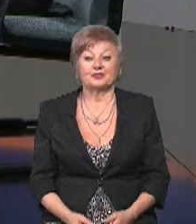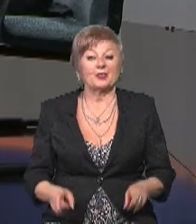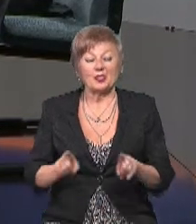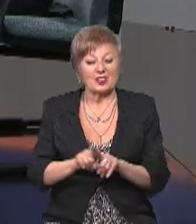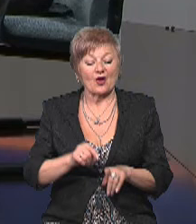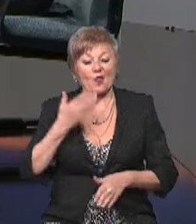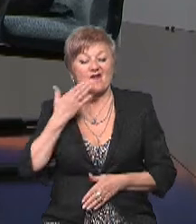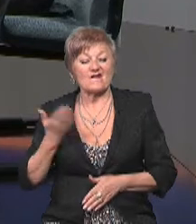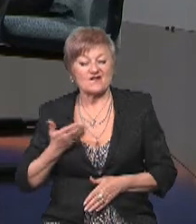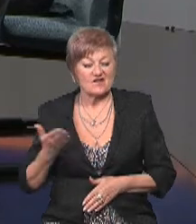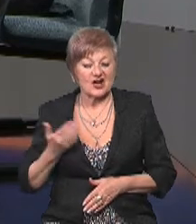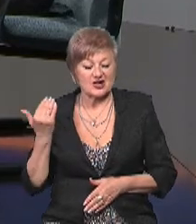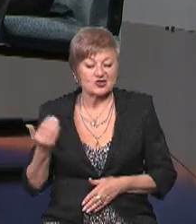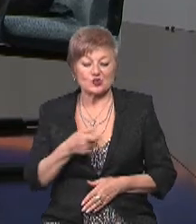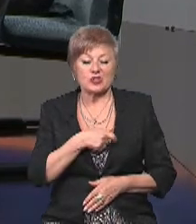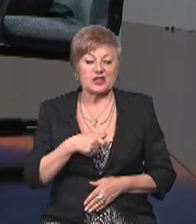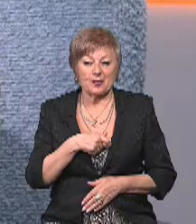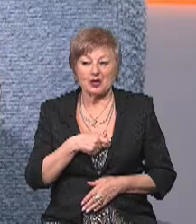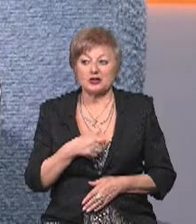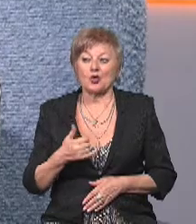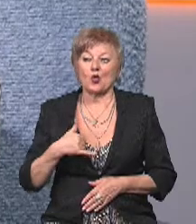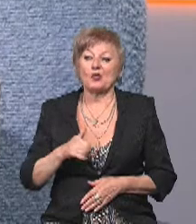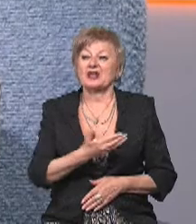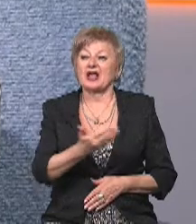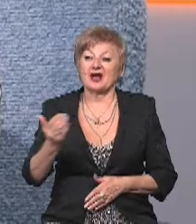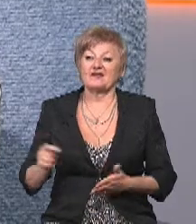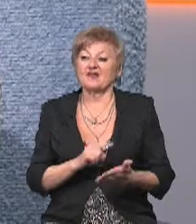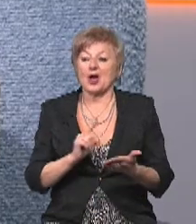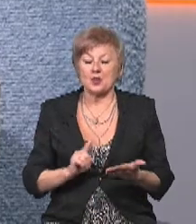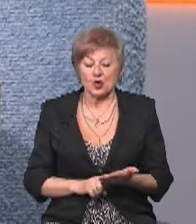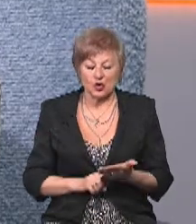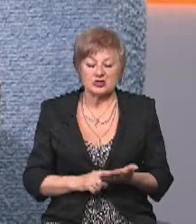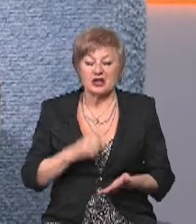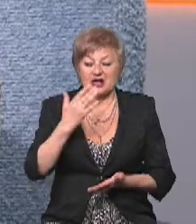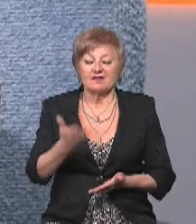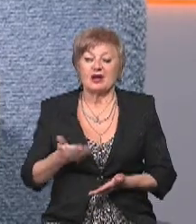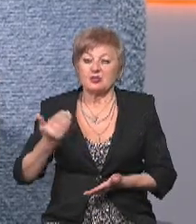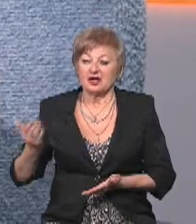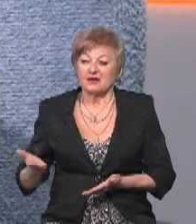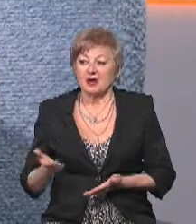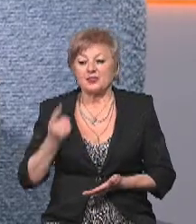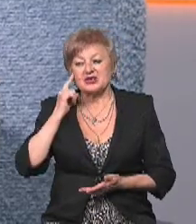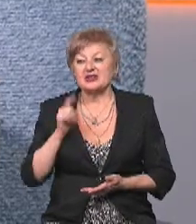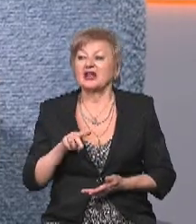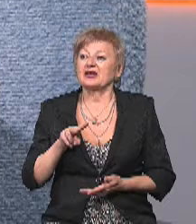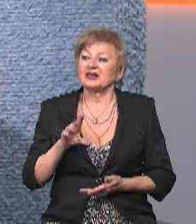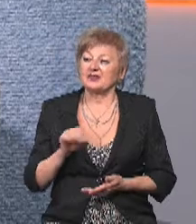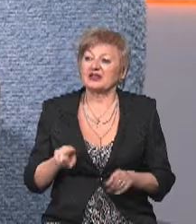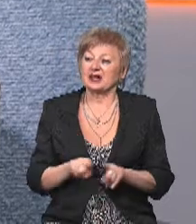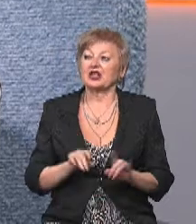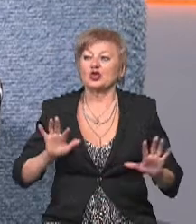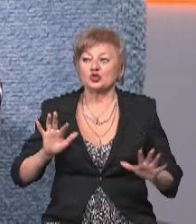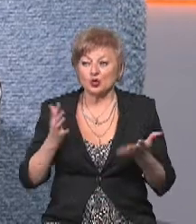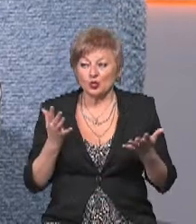Такий виступ пана депутата, і у мене до вас запитання, і пані Наталя, і пан Максиме. Чи знаєте ви про такі